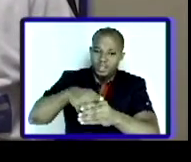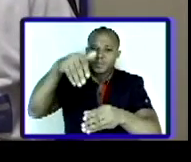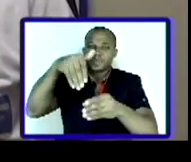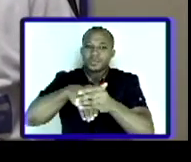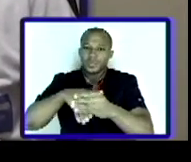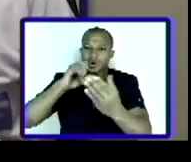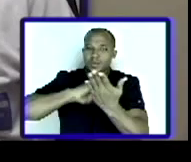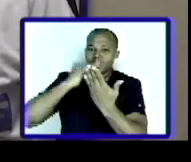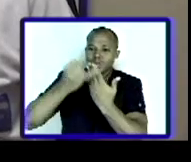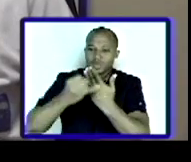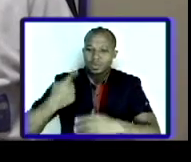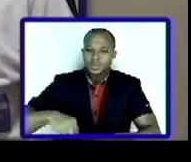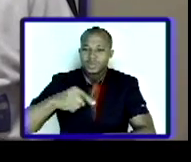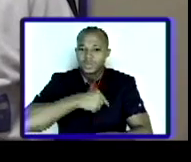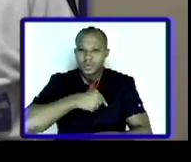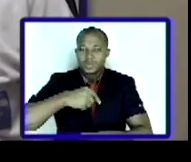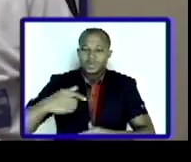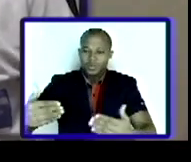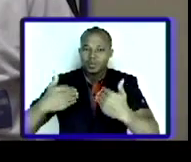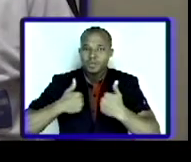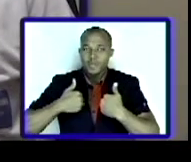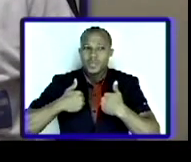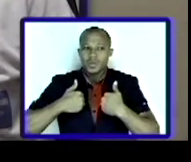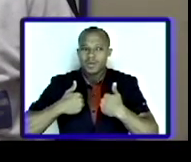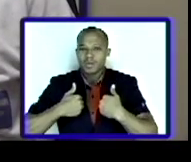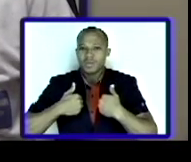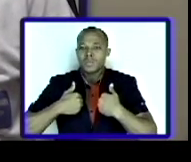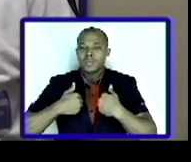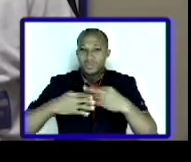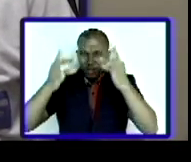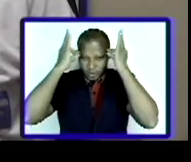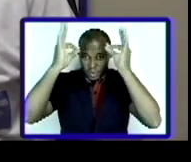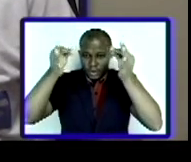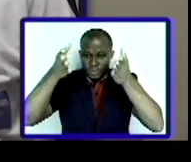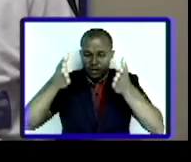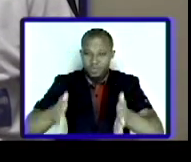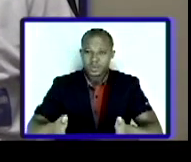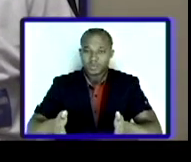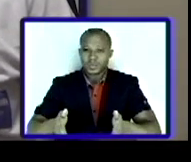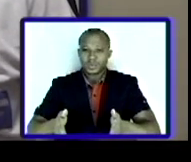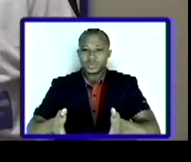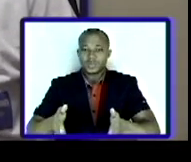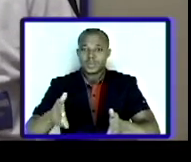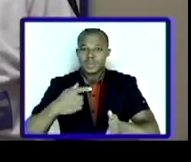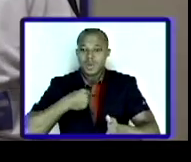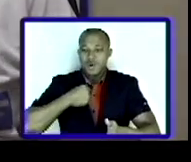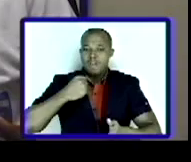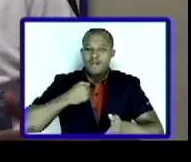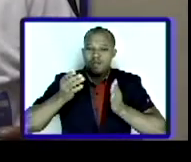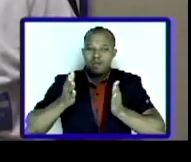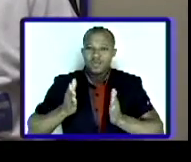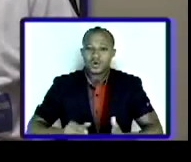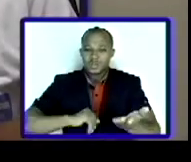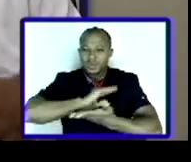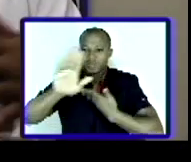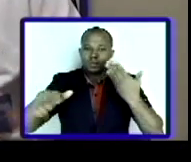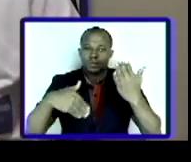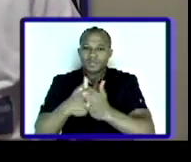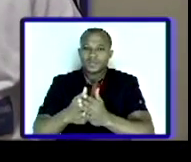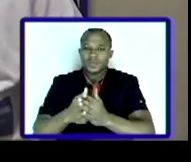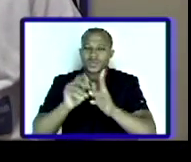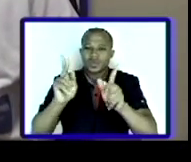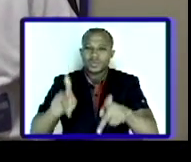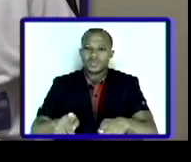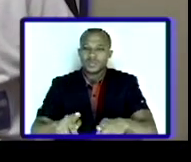projet là. Nous gain tout dans staff local nous et des formateurs volontaires parce que majoritairement alors en